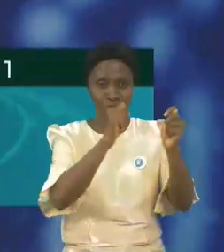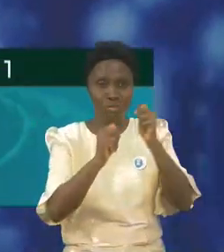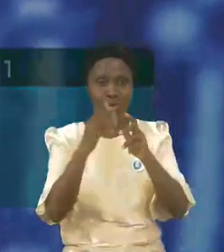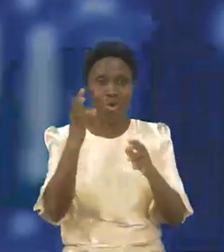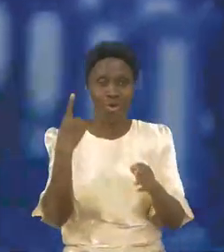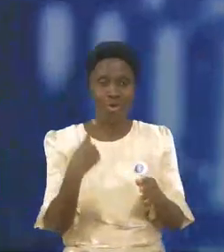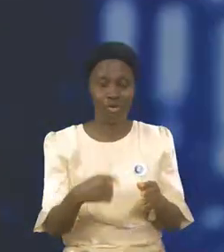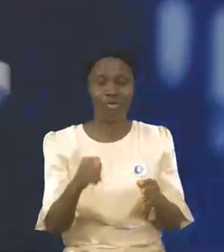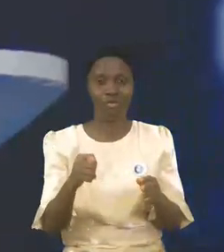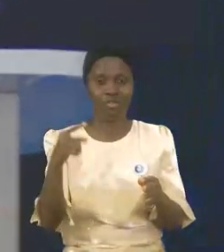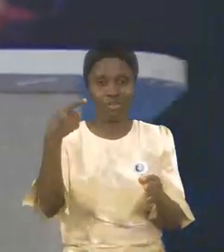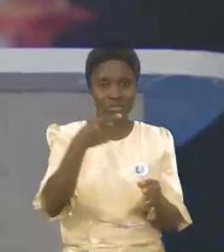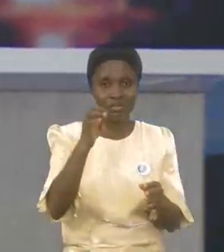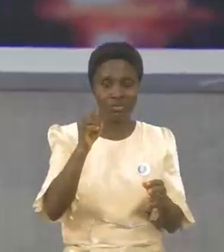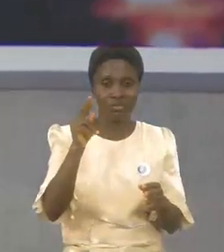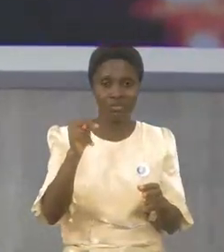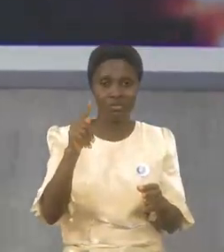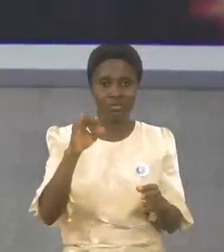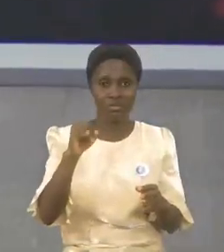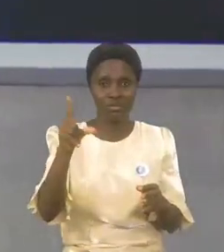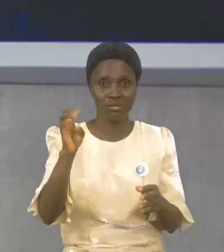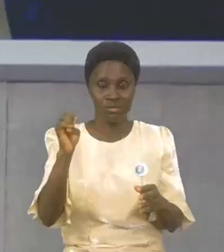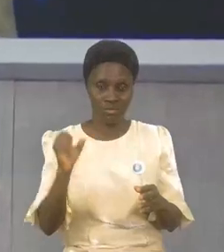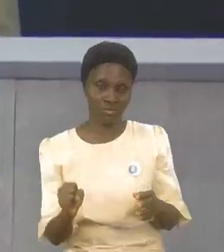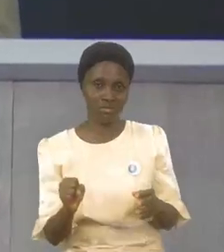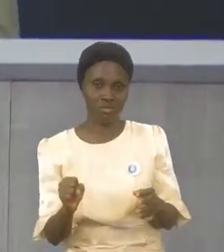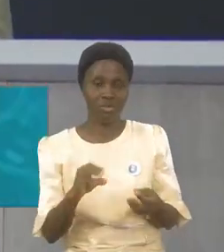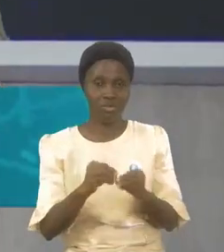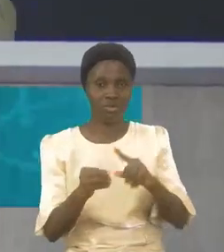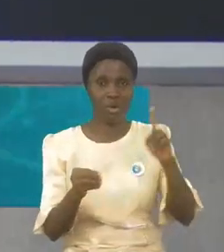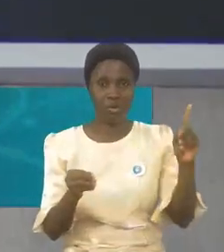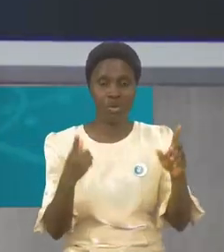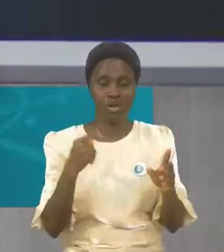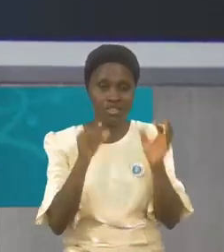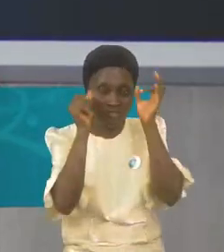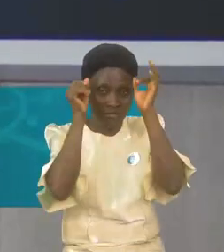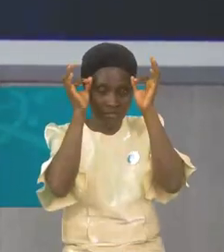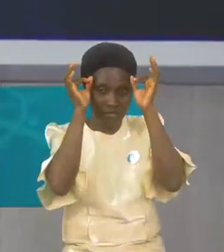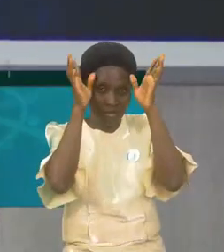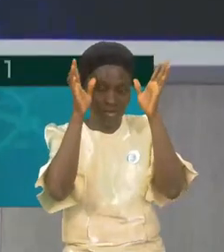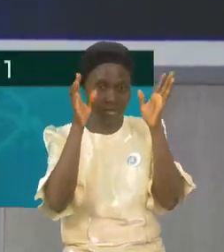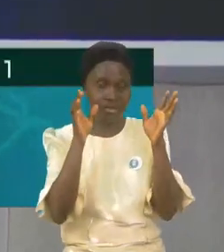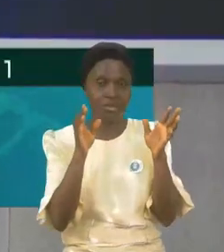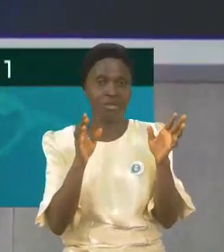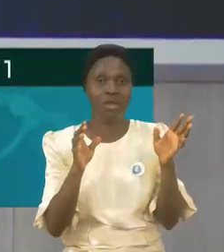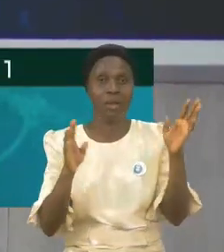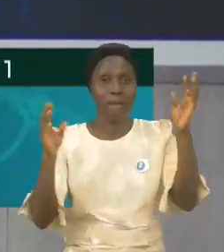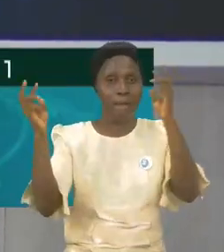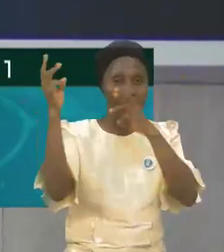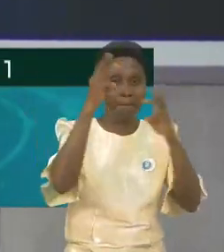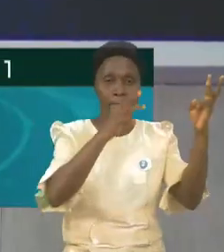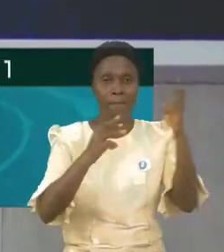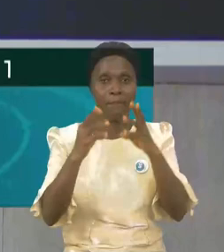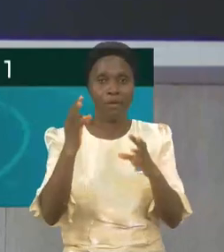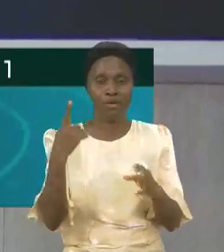étrangère des couronnes des nations. Voyons la première partie ici, qui est les combats